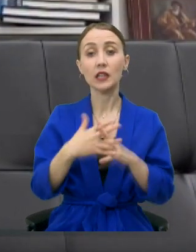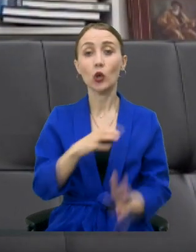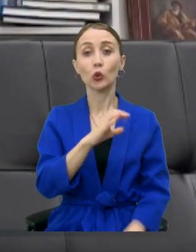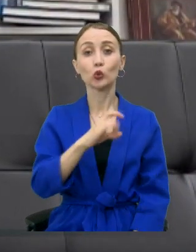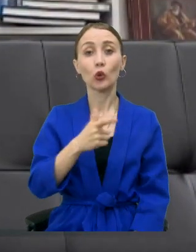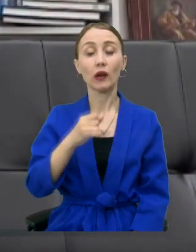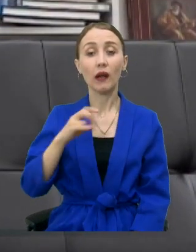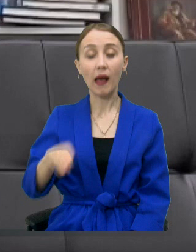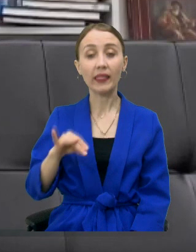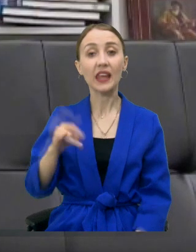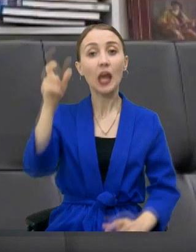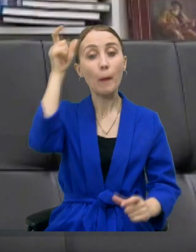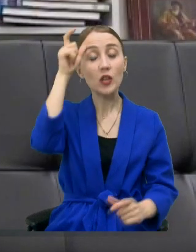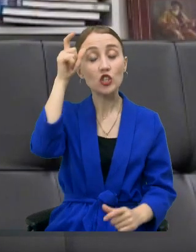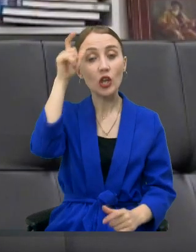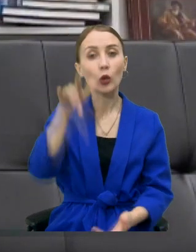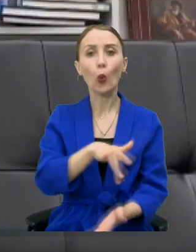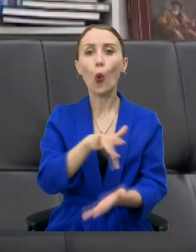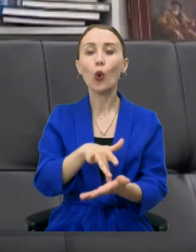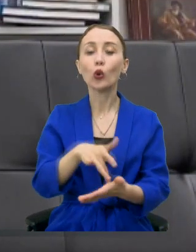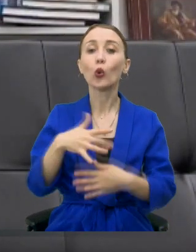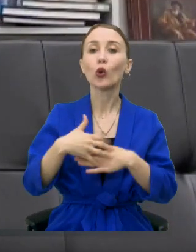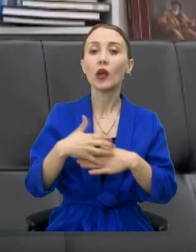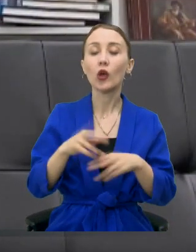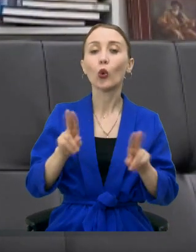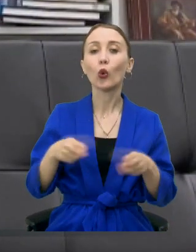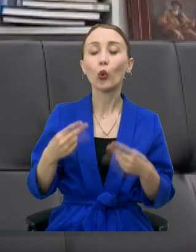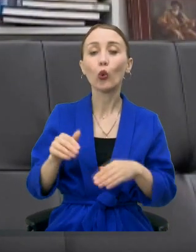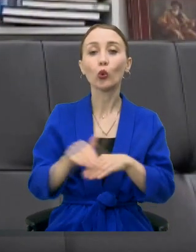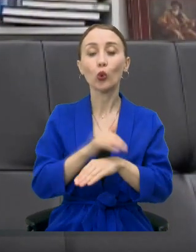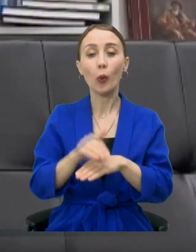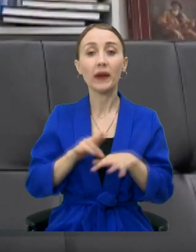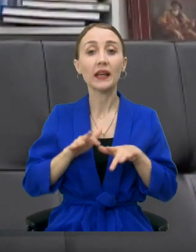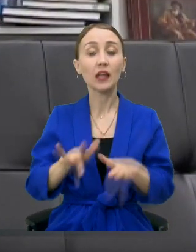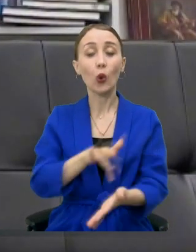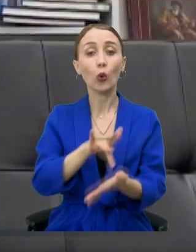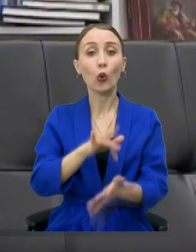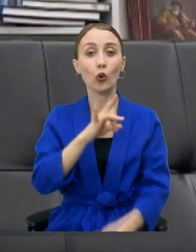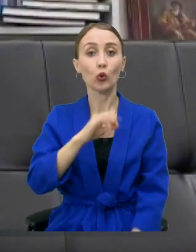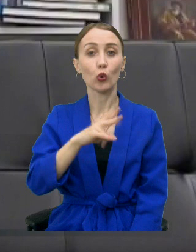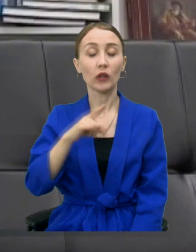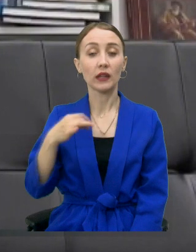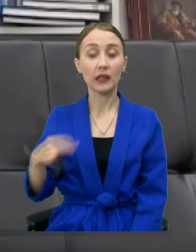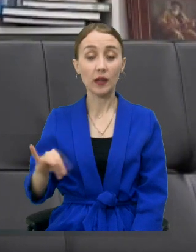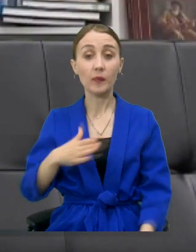мечети Науан-Хазрет города Кокшетау, а также и клуб добрых дел города Рудного. Волонтерская группа «Жакса